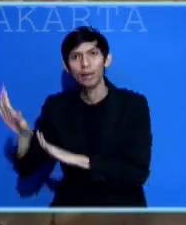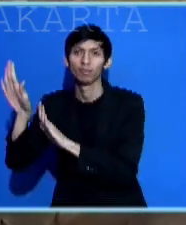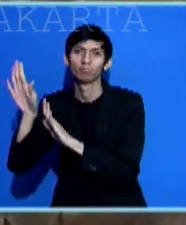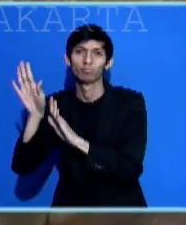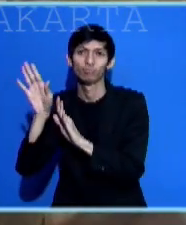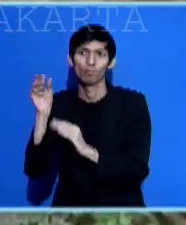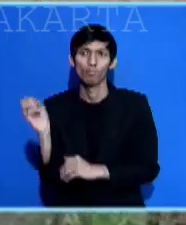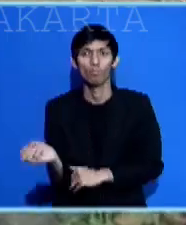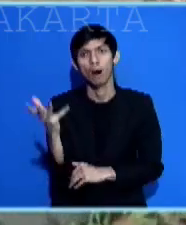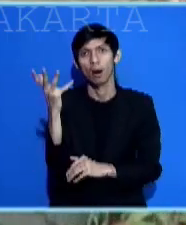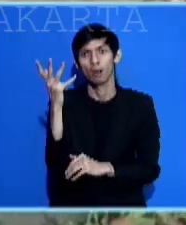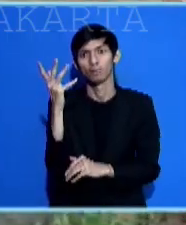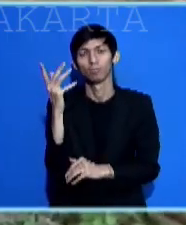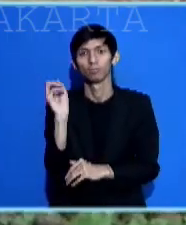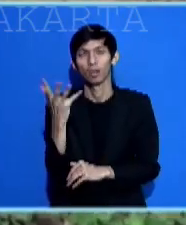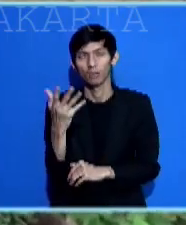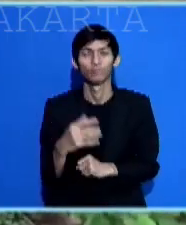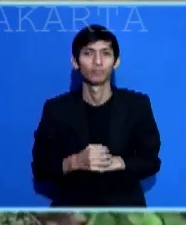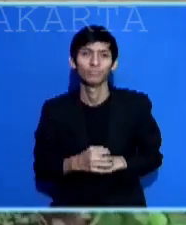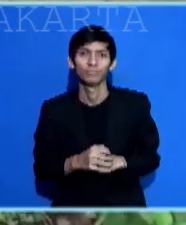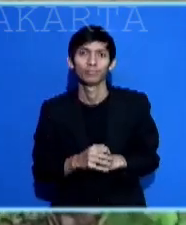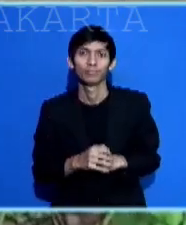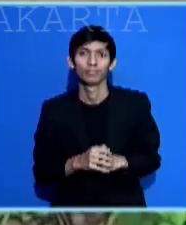langganan ugigang mundut walang